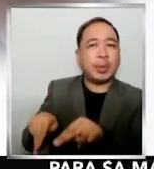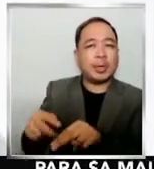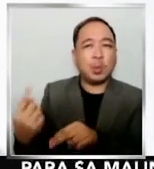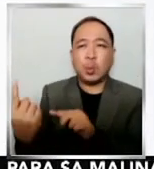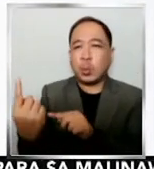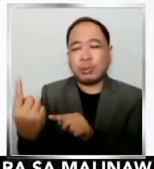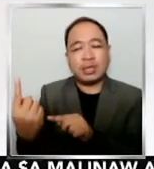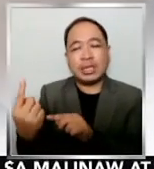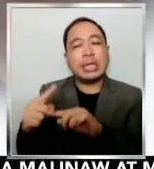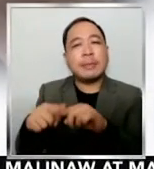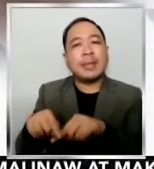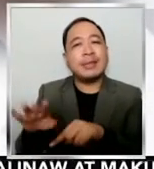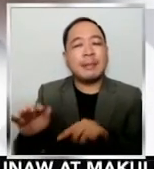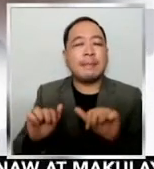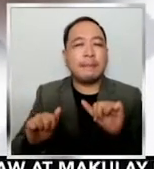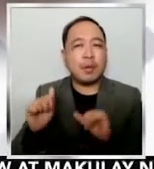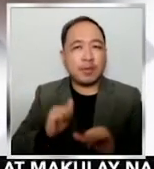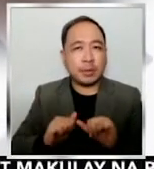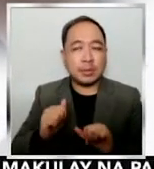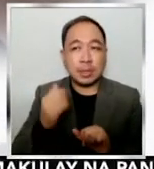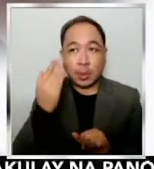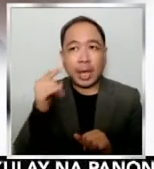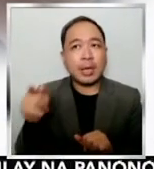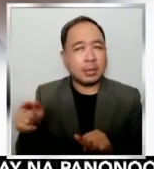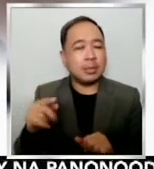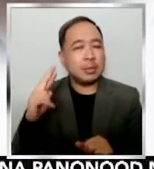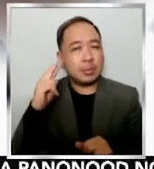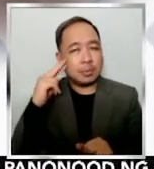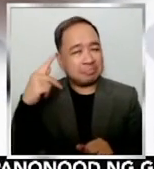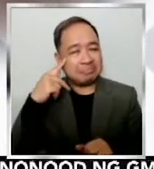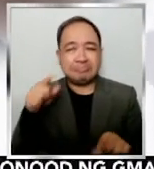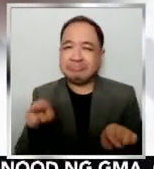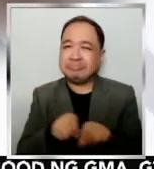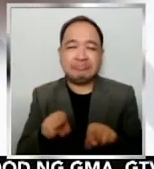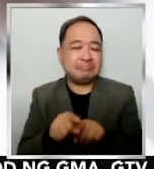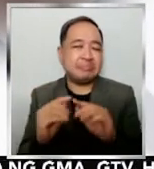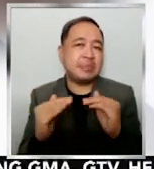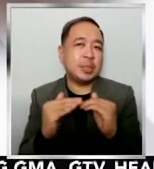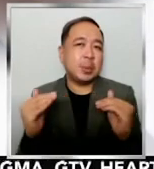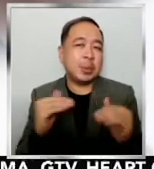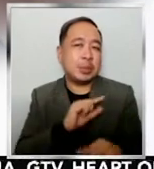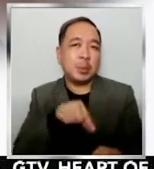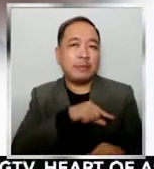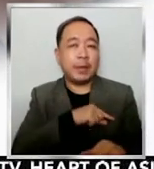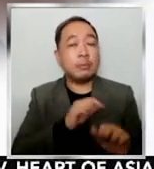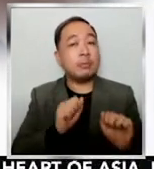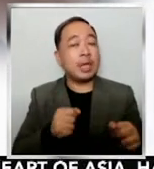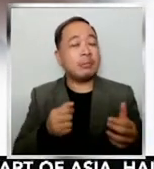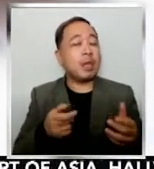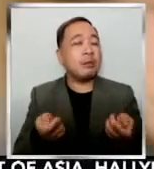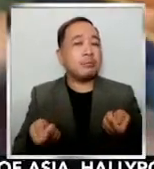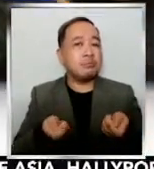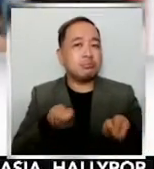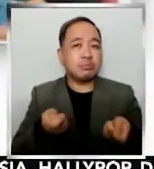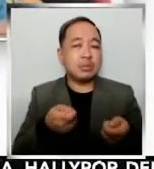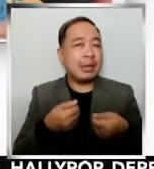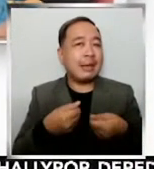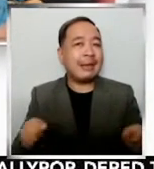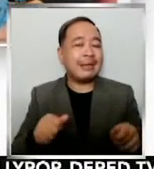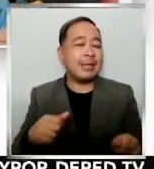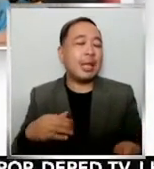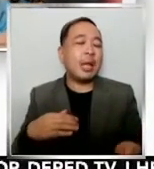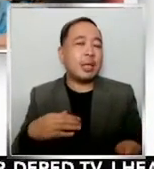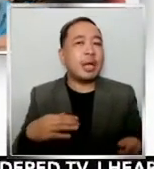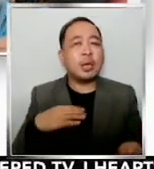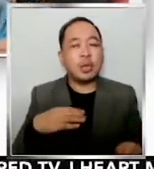performance niya. Kasing qualified daw si Padilla ng iba pang senador na magsilbi sa anumang komite alinsunod sa iboboto ng mayorya. Isang open